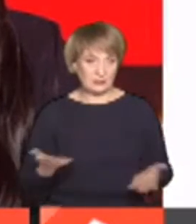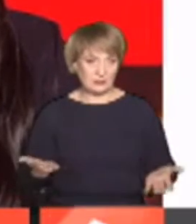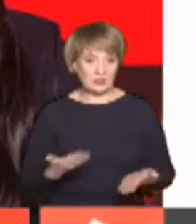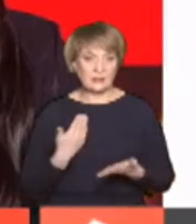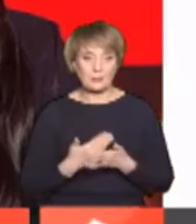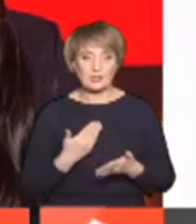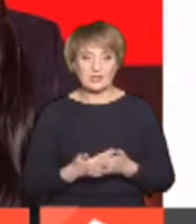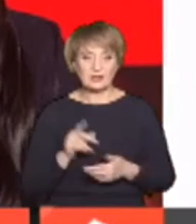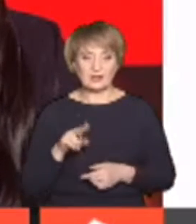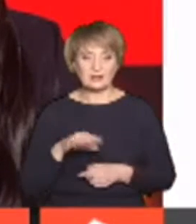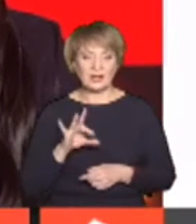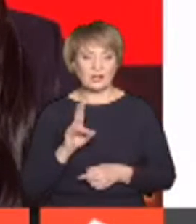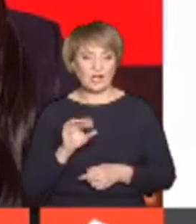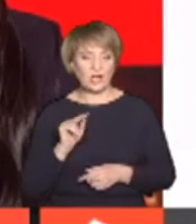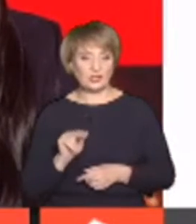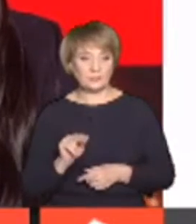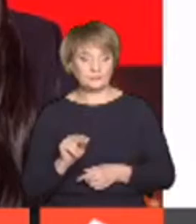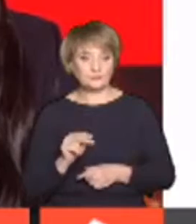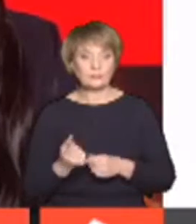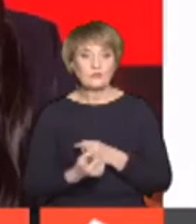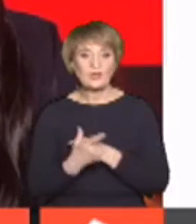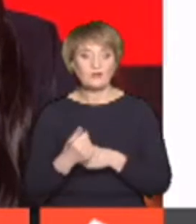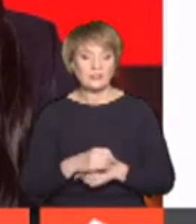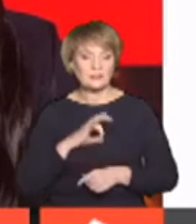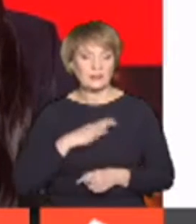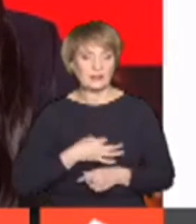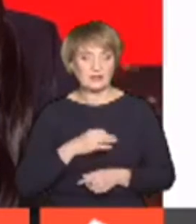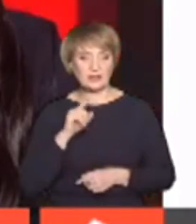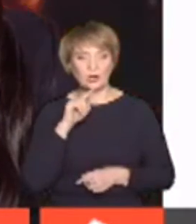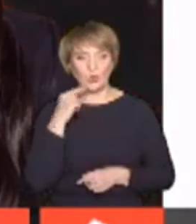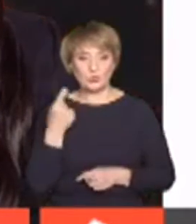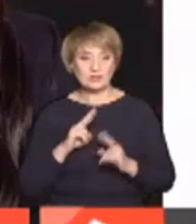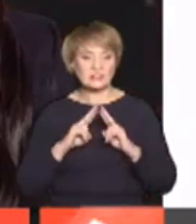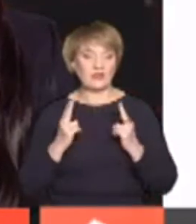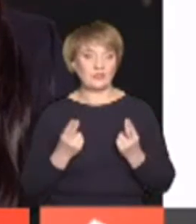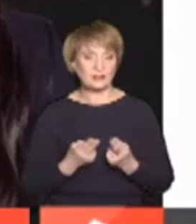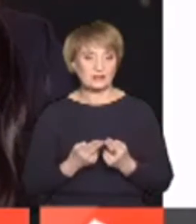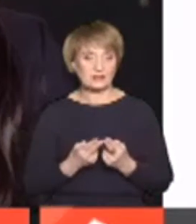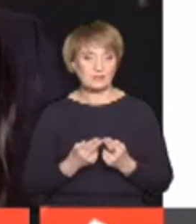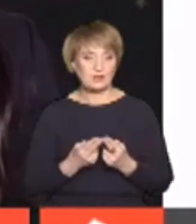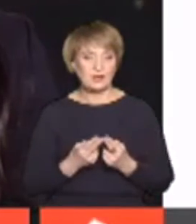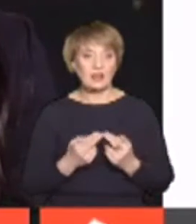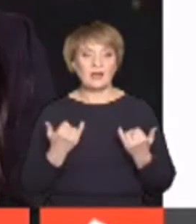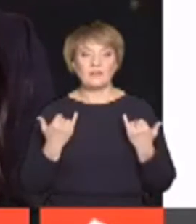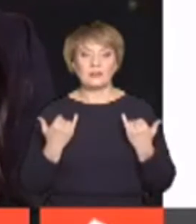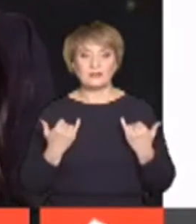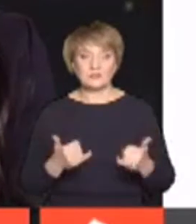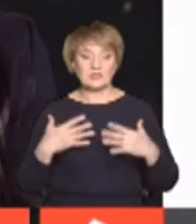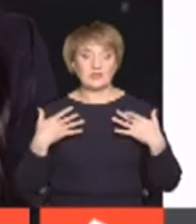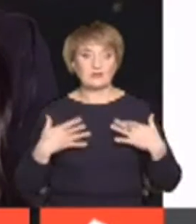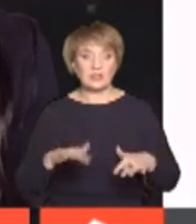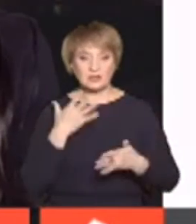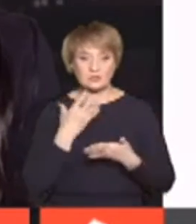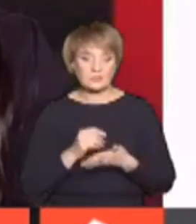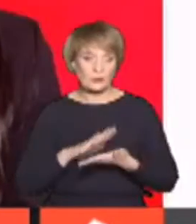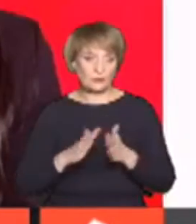Деркач, наприклад, депутат Верховної Ради, визнаний агентом Російської Федерації, причому визнаний Держдепом США. Вони всі зараз втратять свої